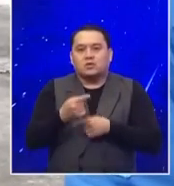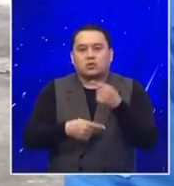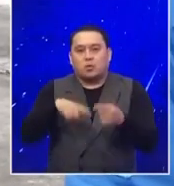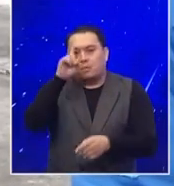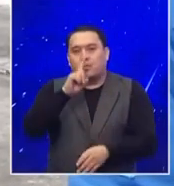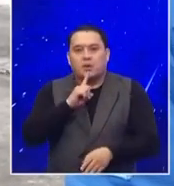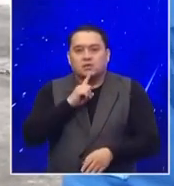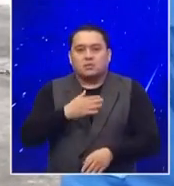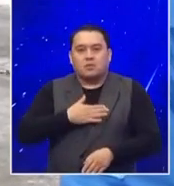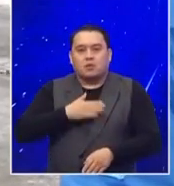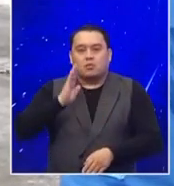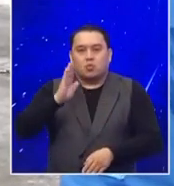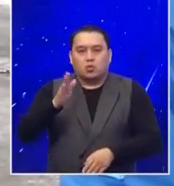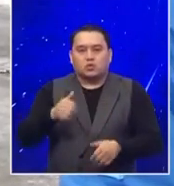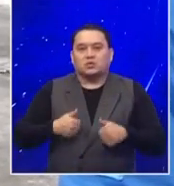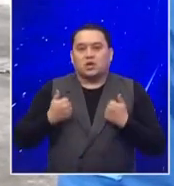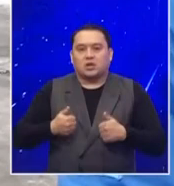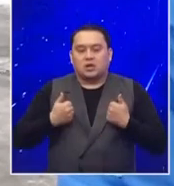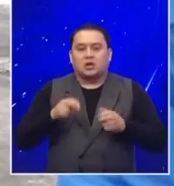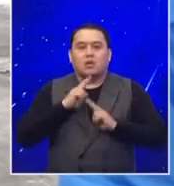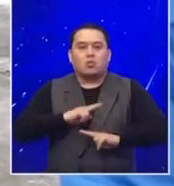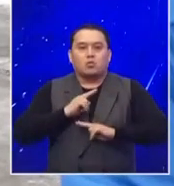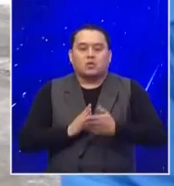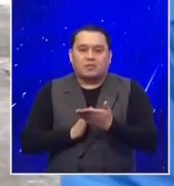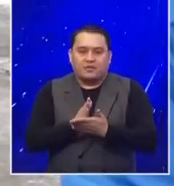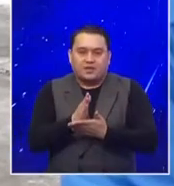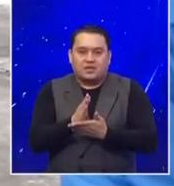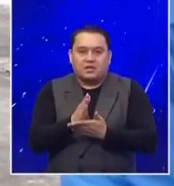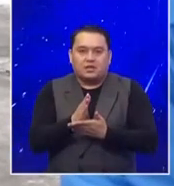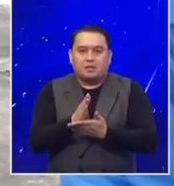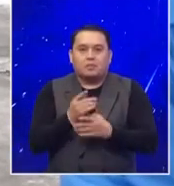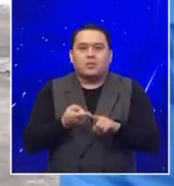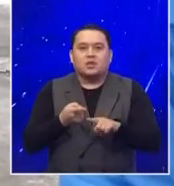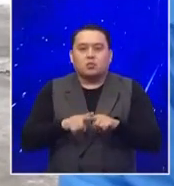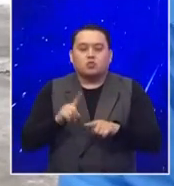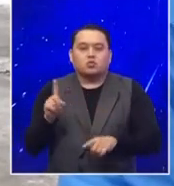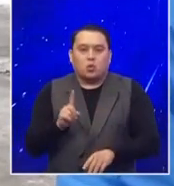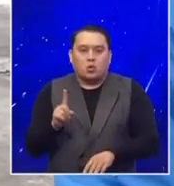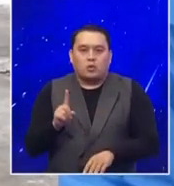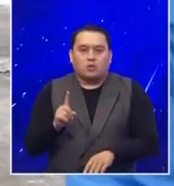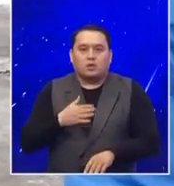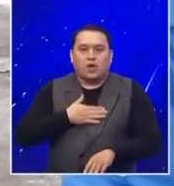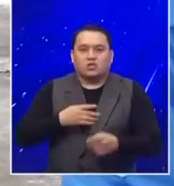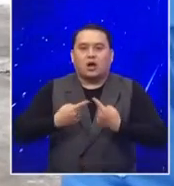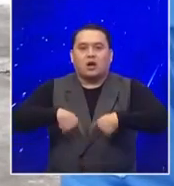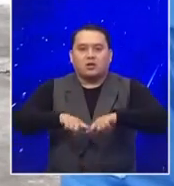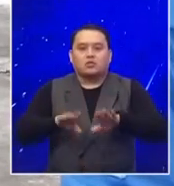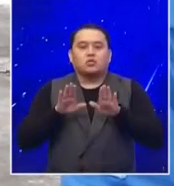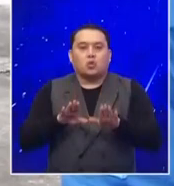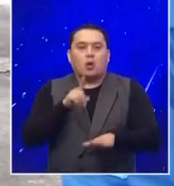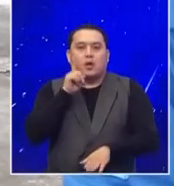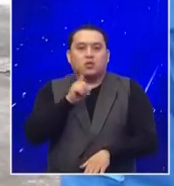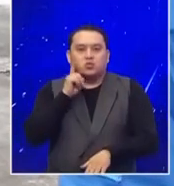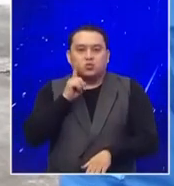будем усердно работать по данному направлению, потому что наша организация – это не только